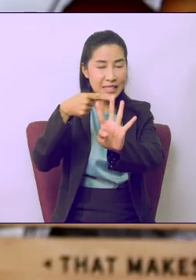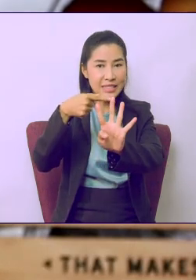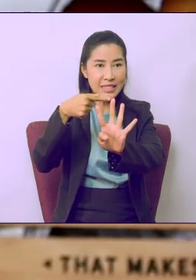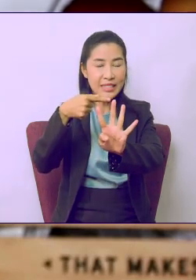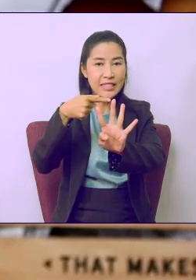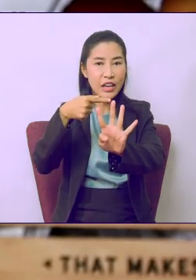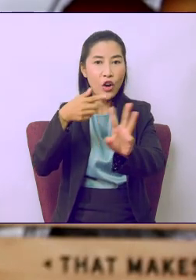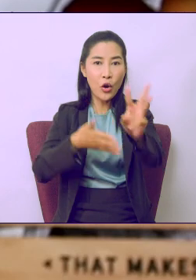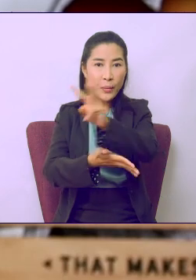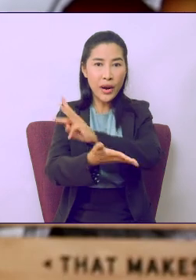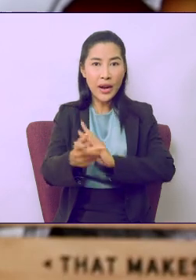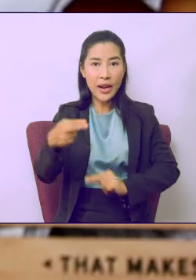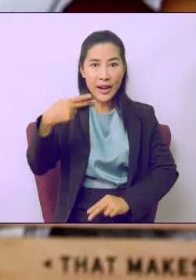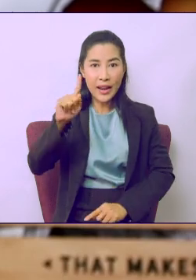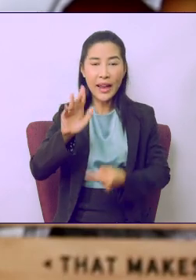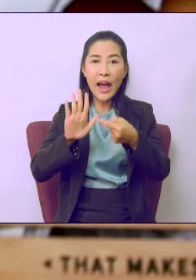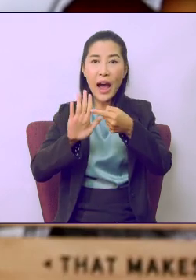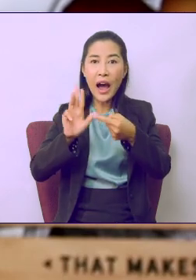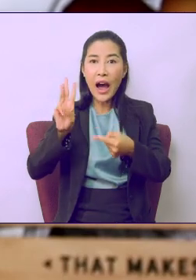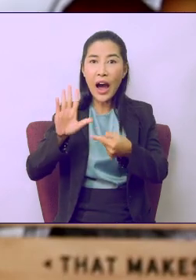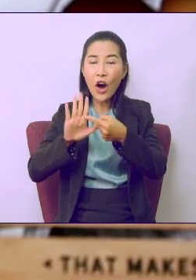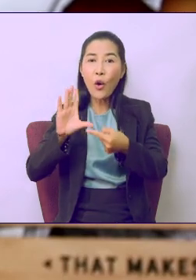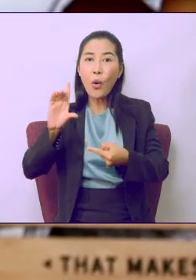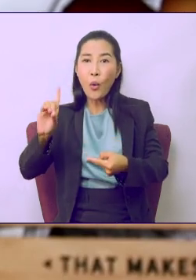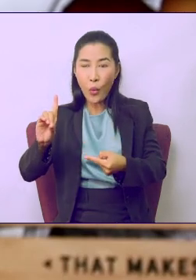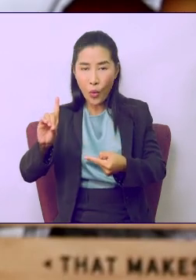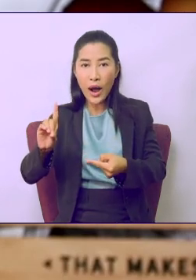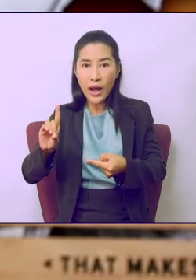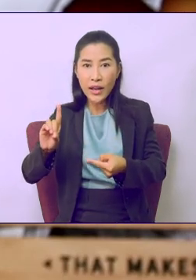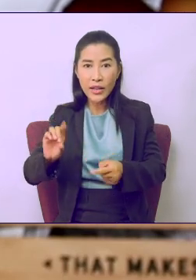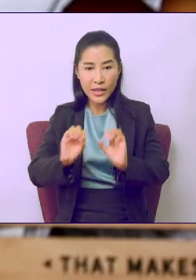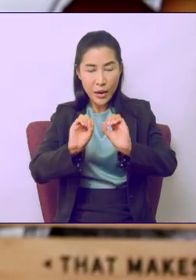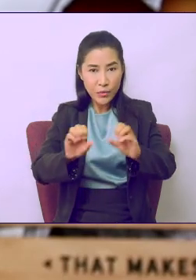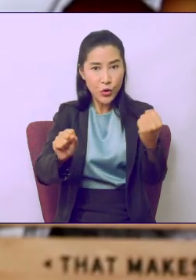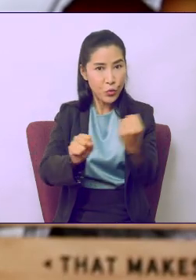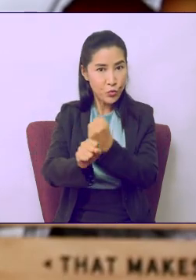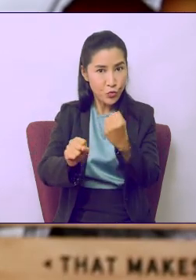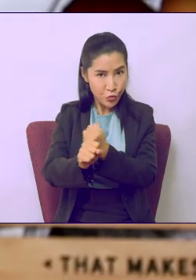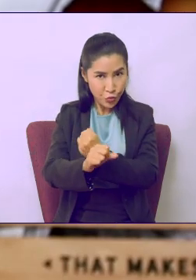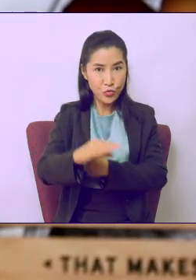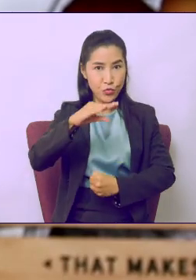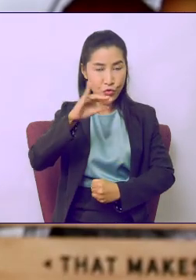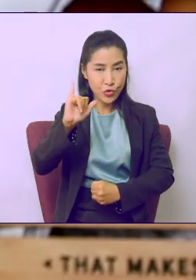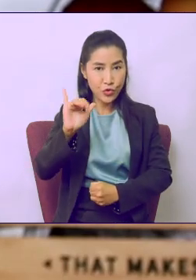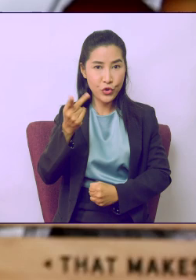Schoolเนี่ยนะครับในการนะครับทำชั้นเรียนโยคะนะครับสำหรับน้องๆเด็กกลุ่มพิเศษกันนะ